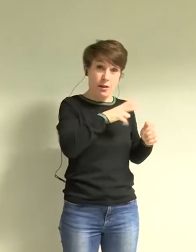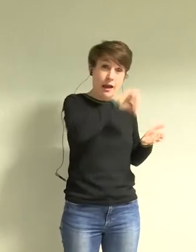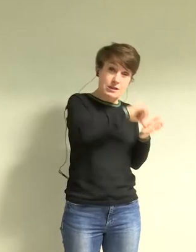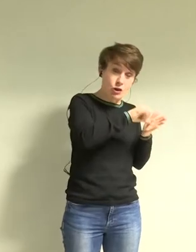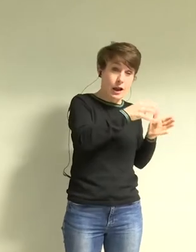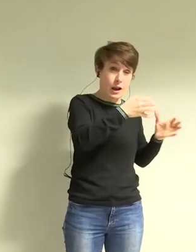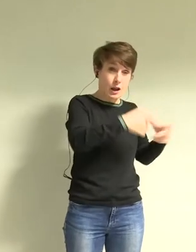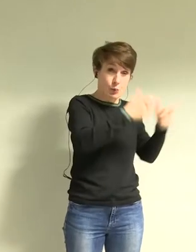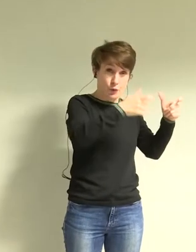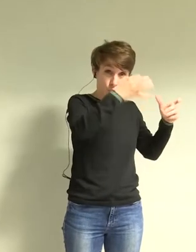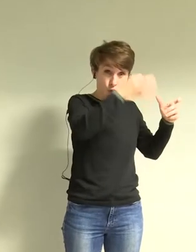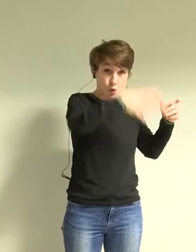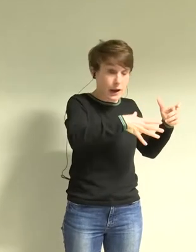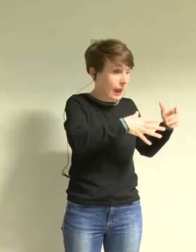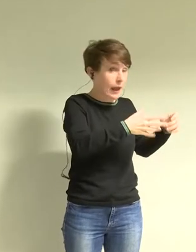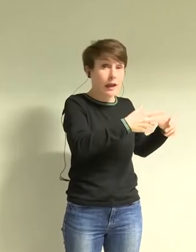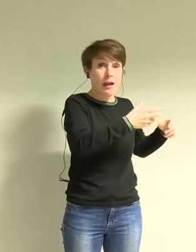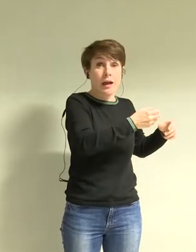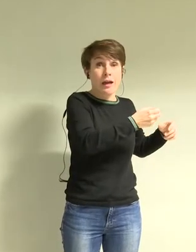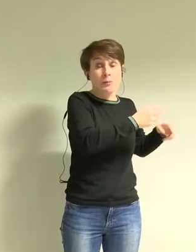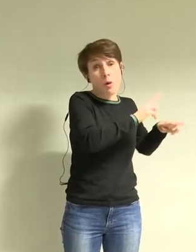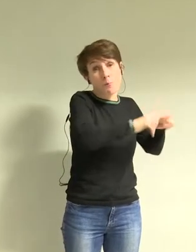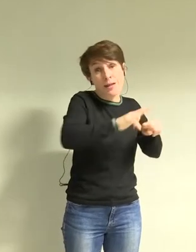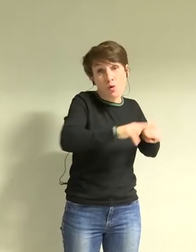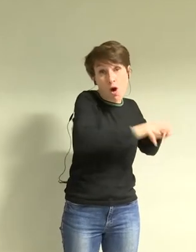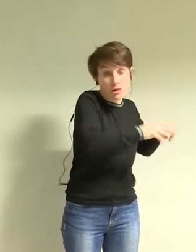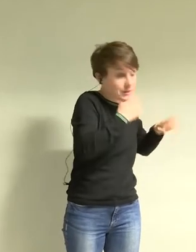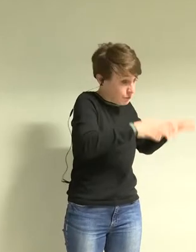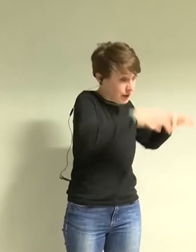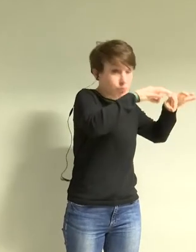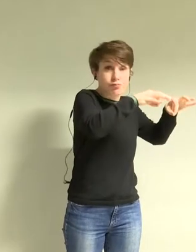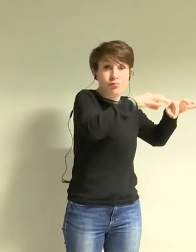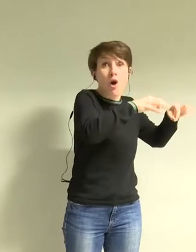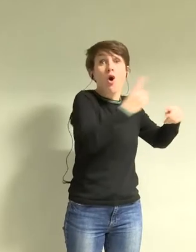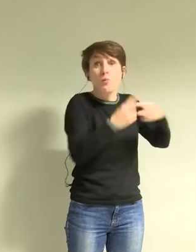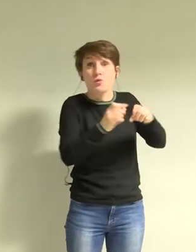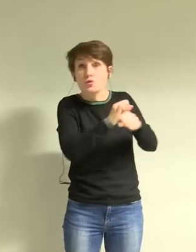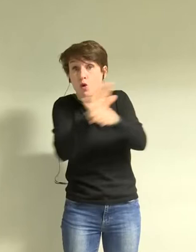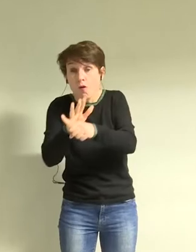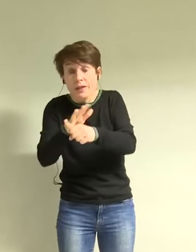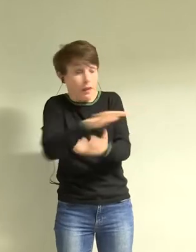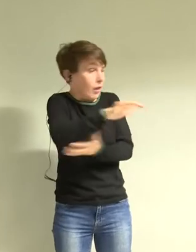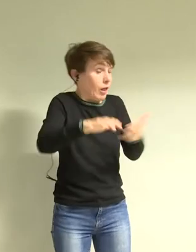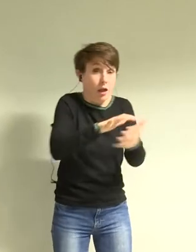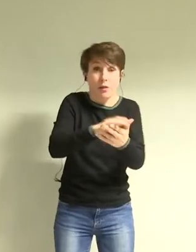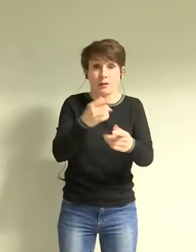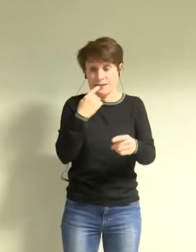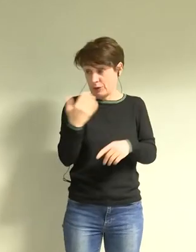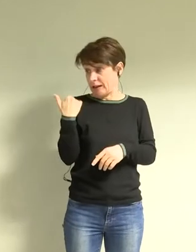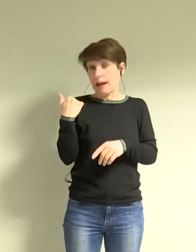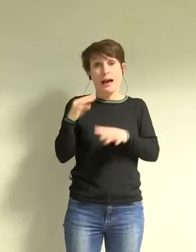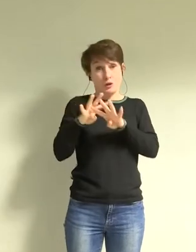et les plannings sont bousculés notamment avec le co vide ce qui fait qu'il ya eu effectivement un arrêté encore ce week end